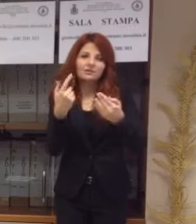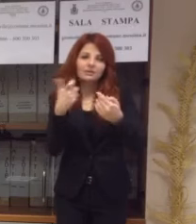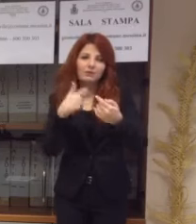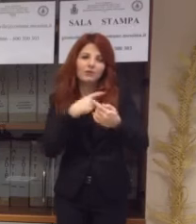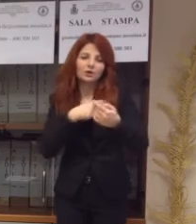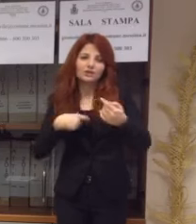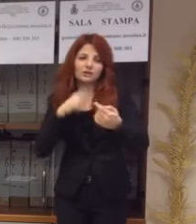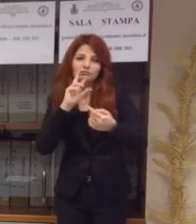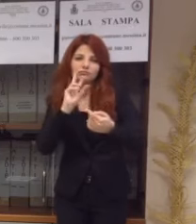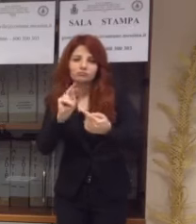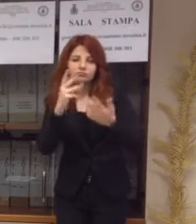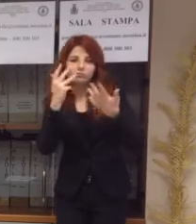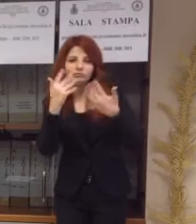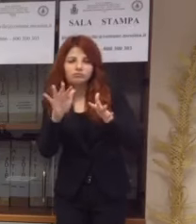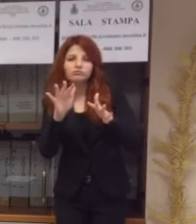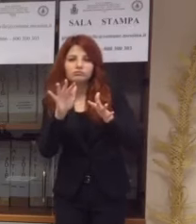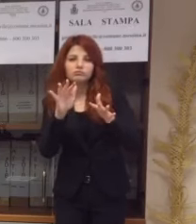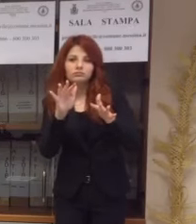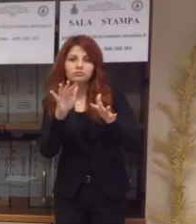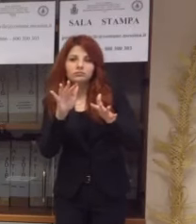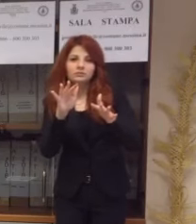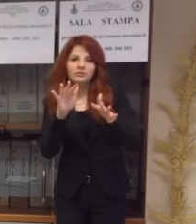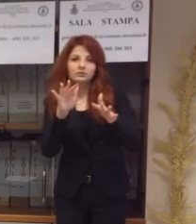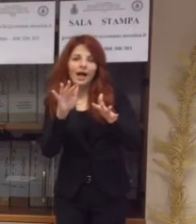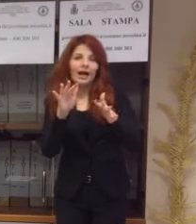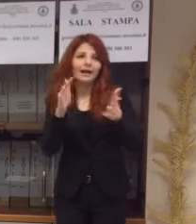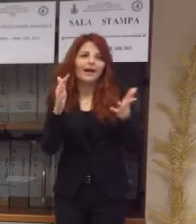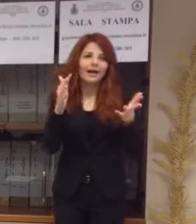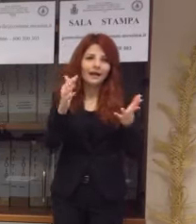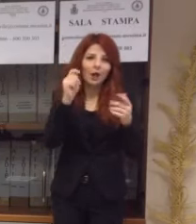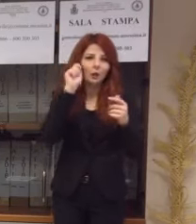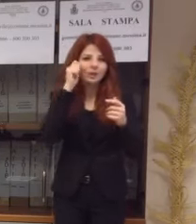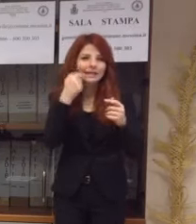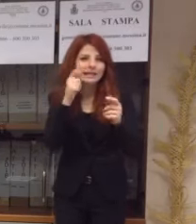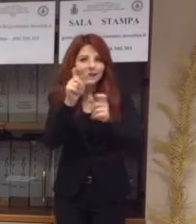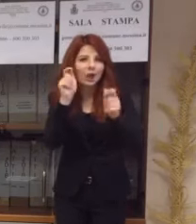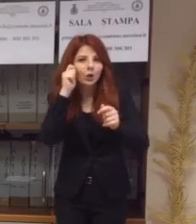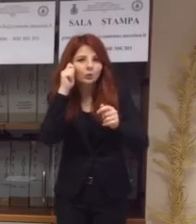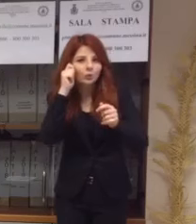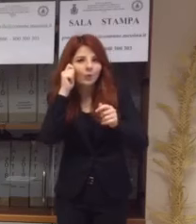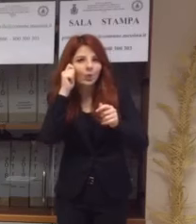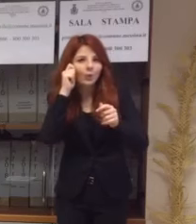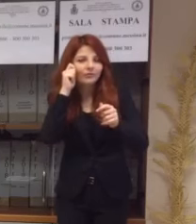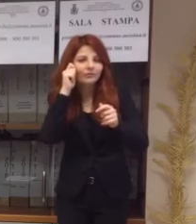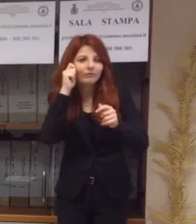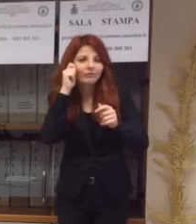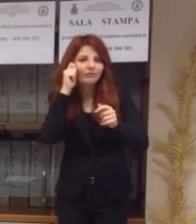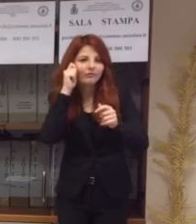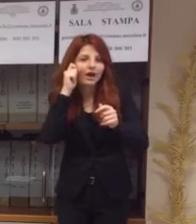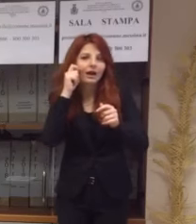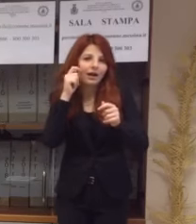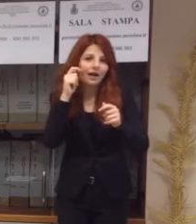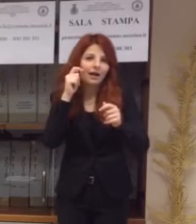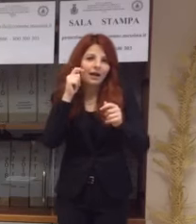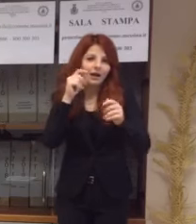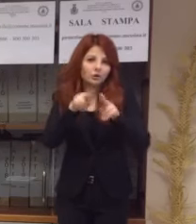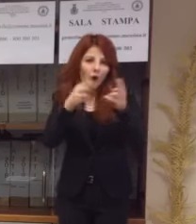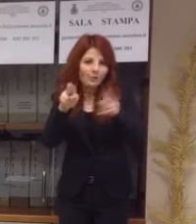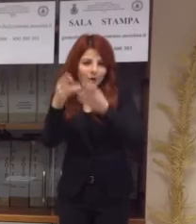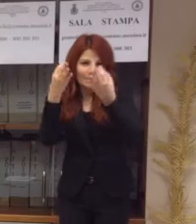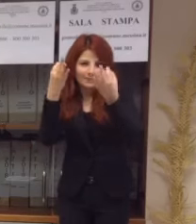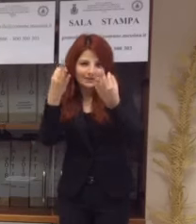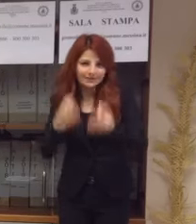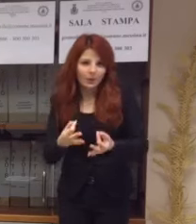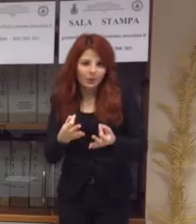avvii, che vi vengono, che vi avremmo beccato, è arrivata la risposta: 60 euro. 60